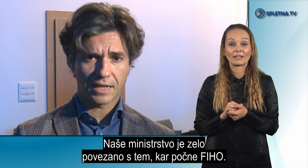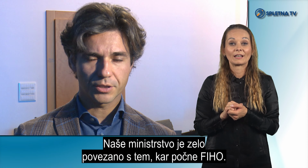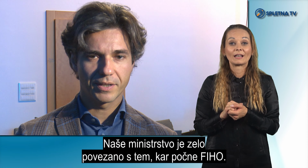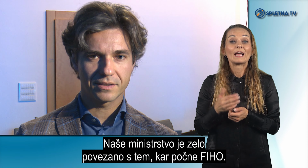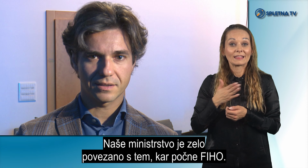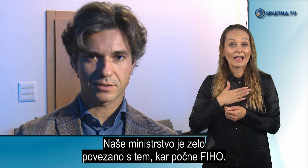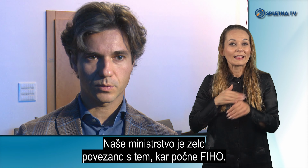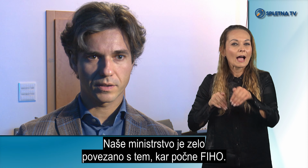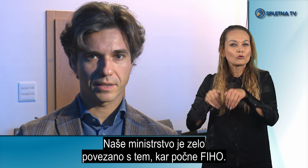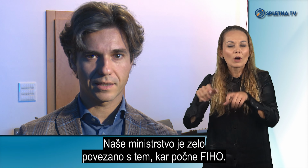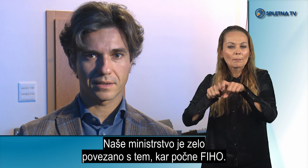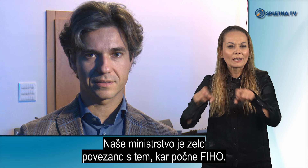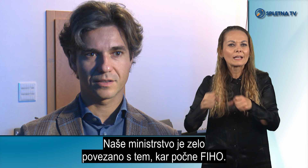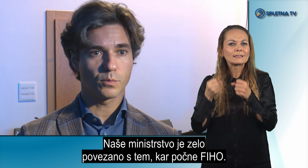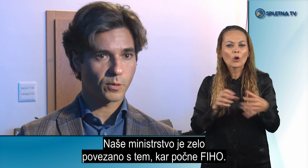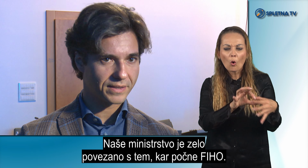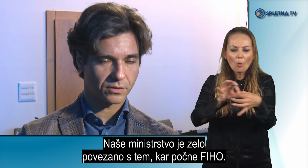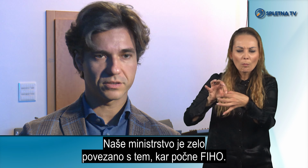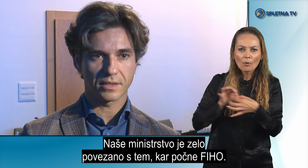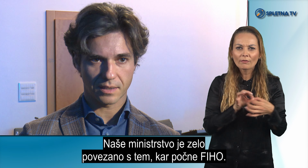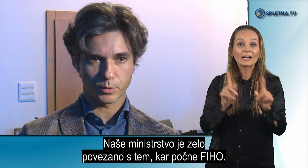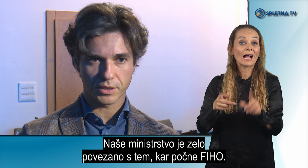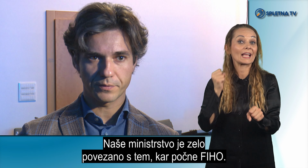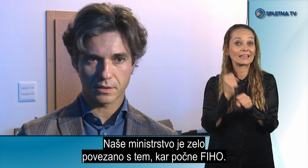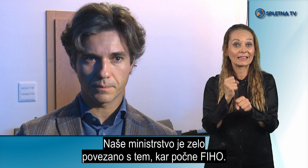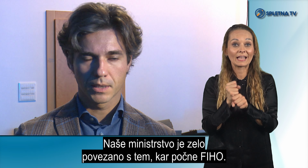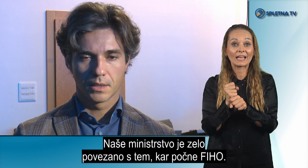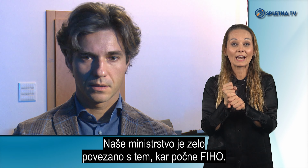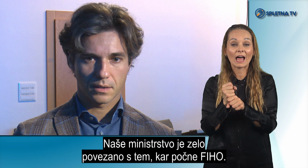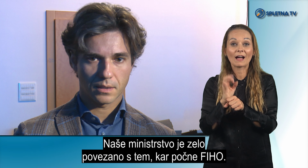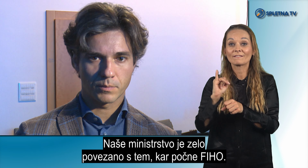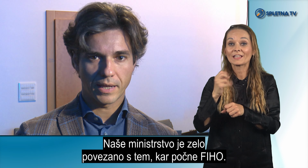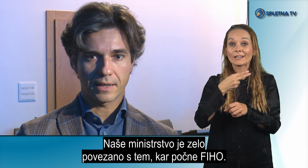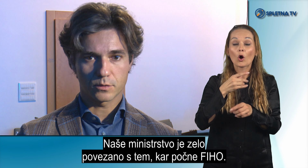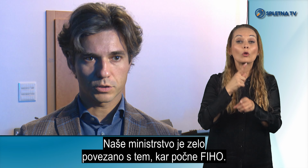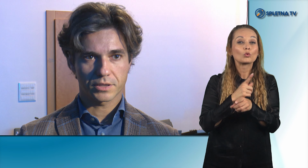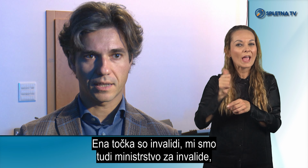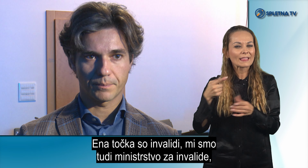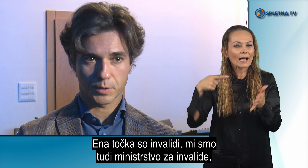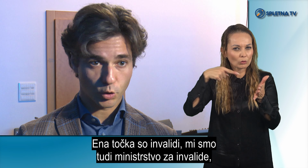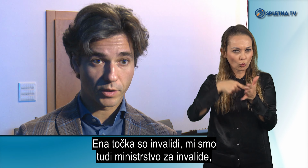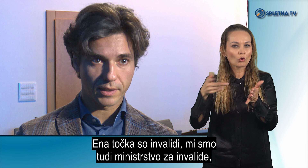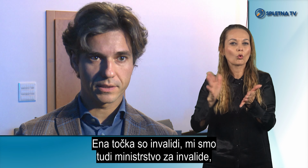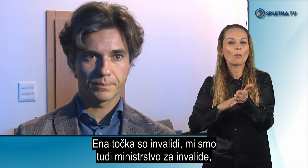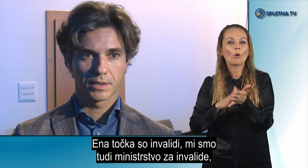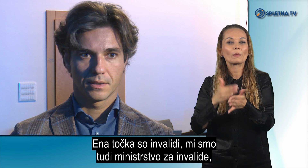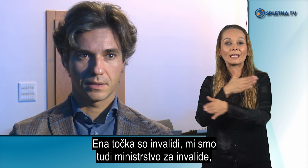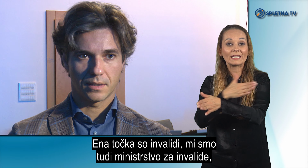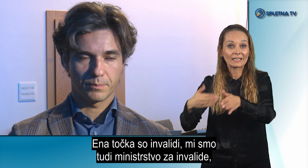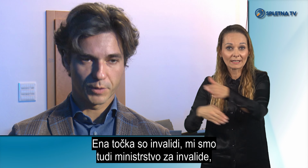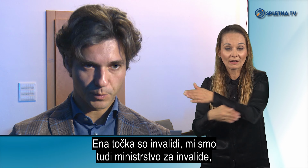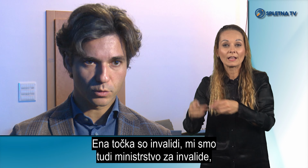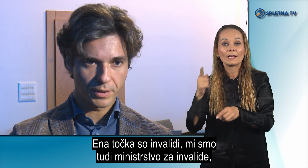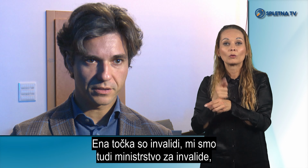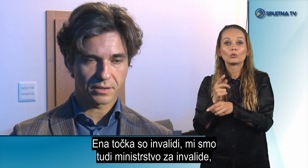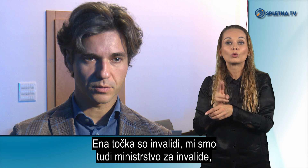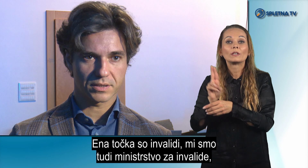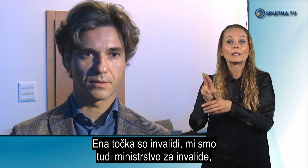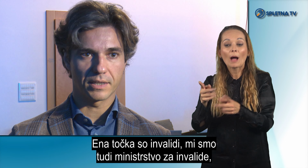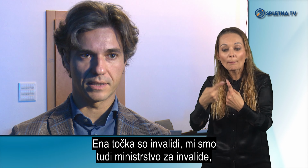Ja, naše ministrstvo je zelo povezano s tem, kar počne FIHO. Ena točka so invalidi, mi smo